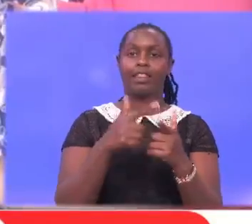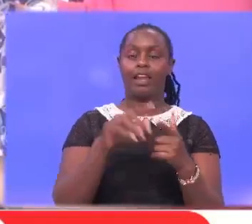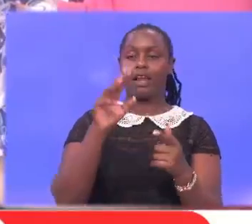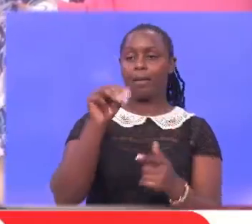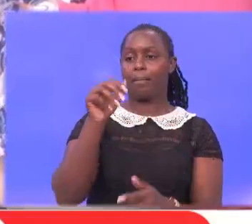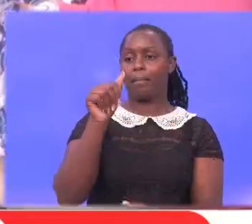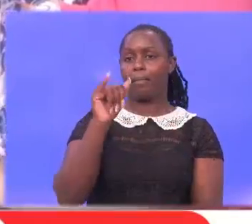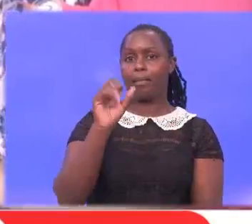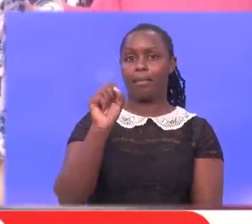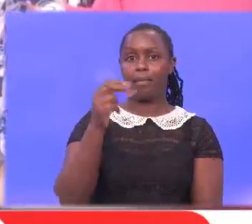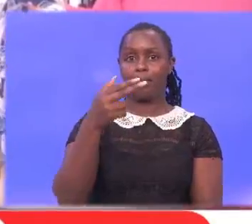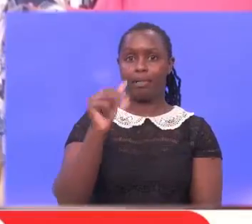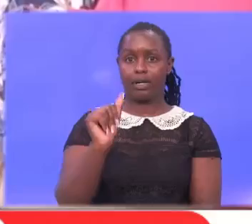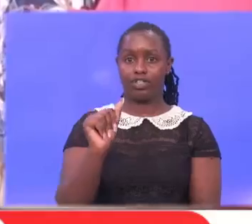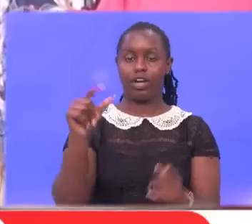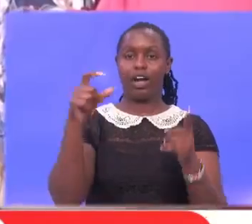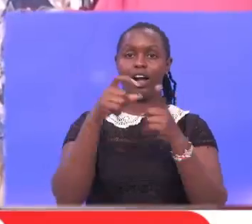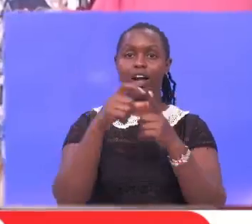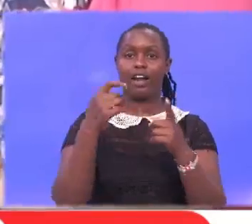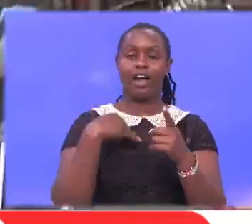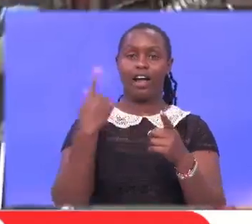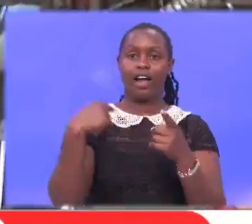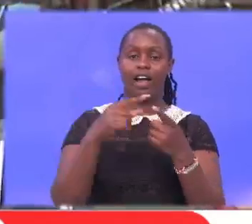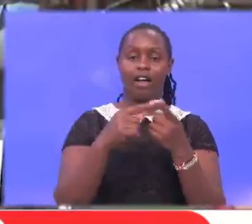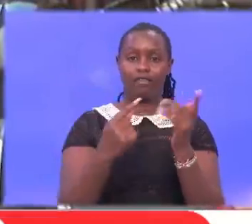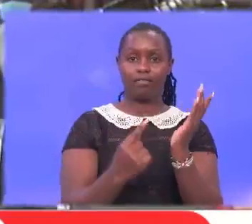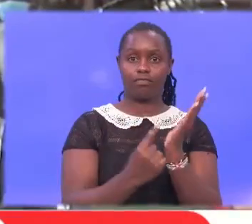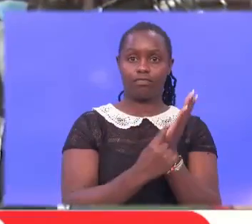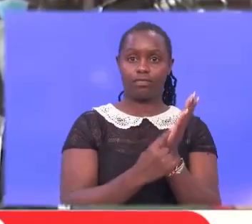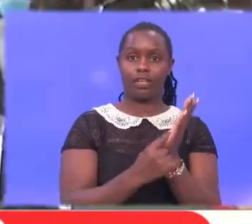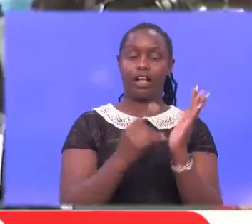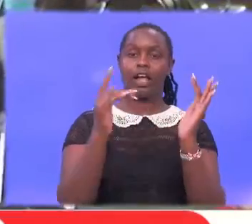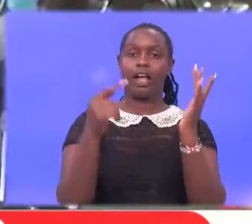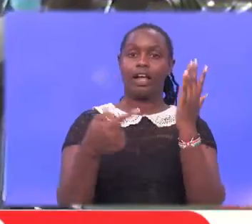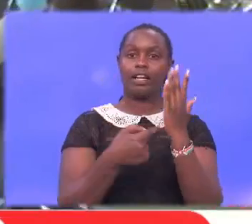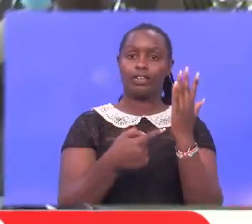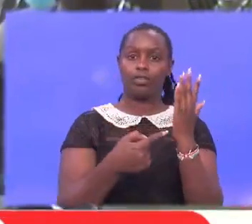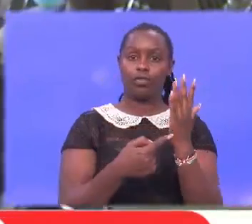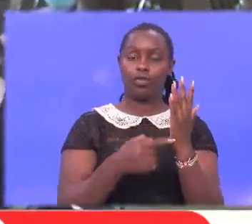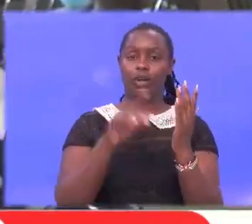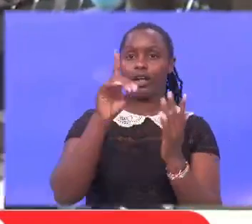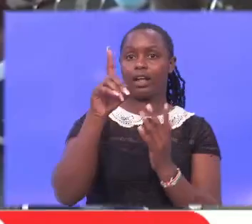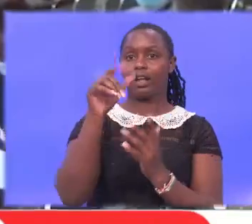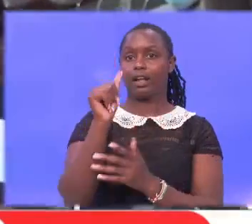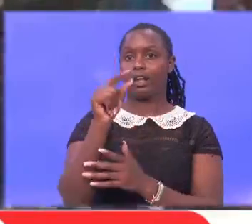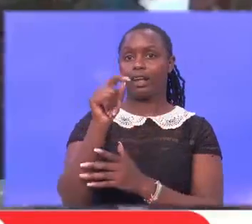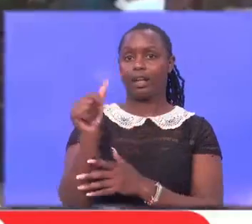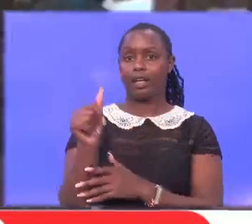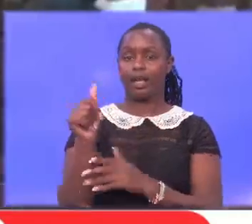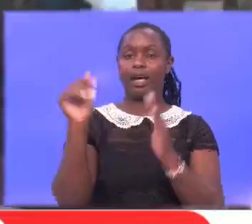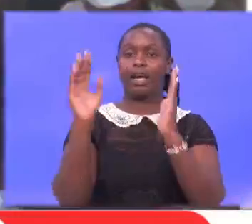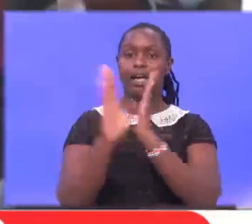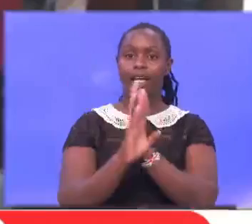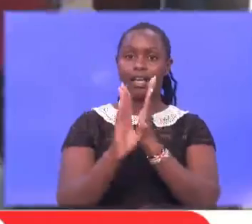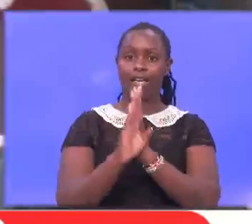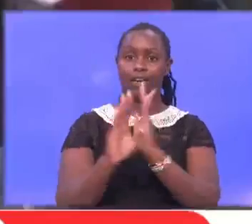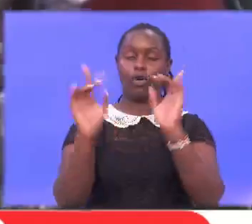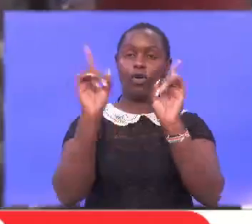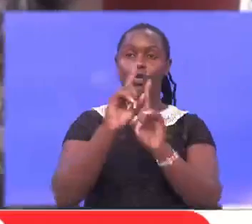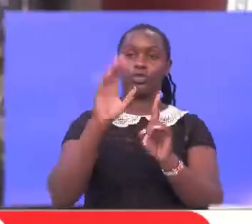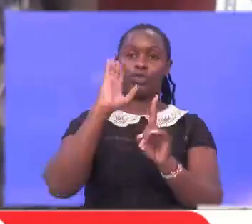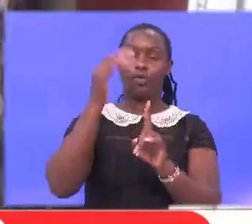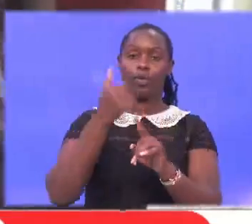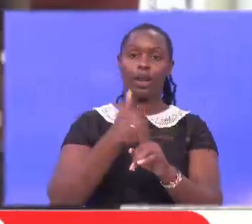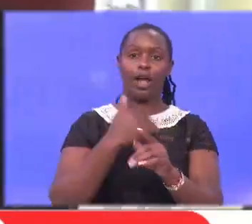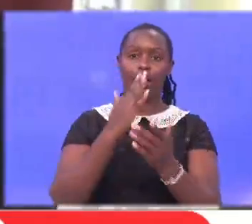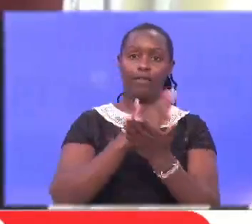kuwa na chipu ya kielektroniki yenye data iliyowekwa kwa njia fiche. Pia itakuwa na vipengele vinavyounga